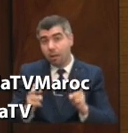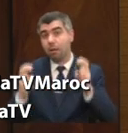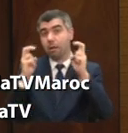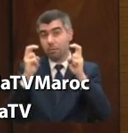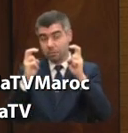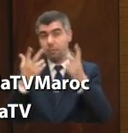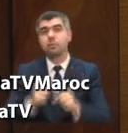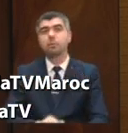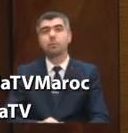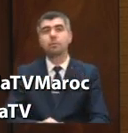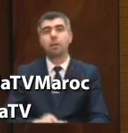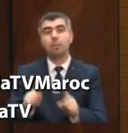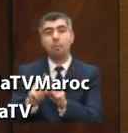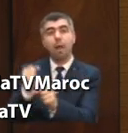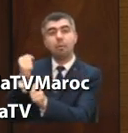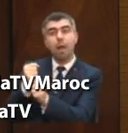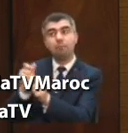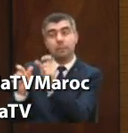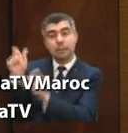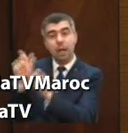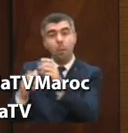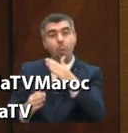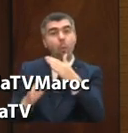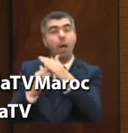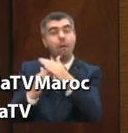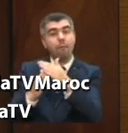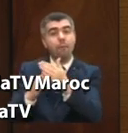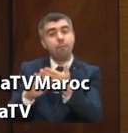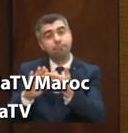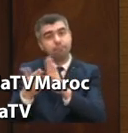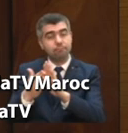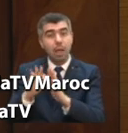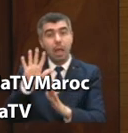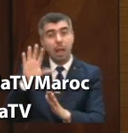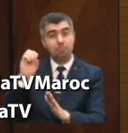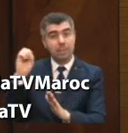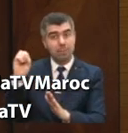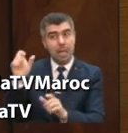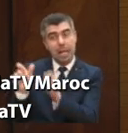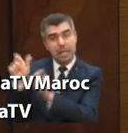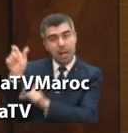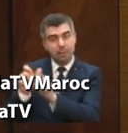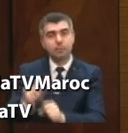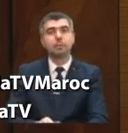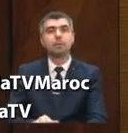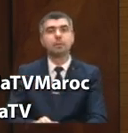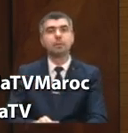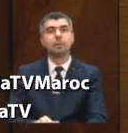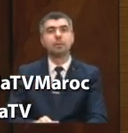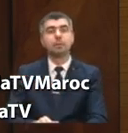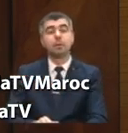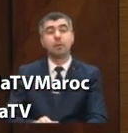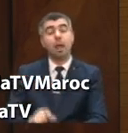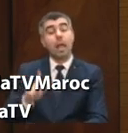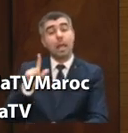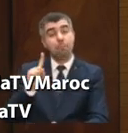التي يتجاوز عدد الأجراء الذين سيتوقفون مؤقتا عن أعمالهم 500 فردا 500 أجير عن العمل أو في